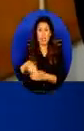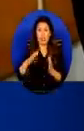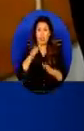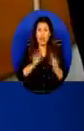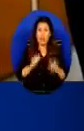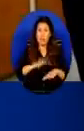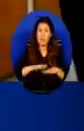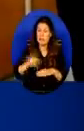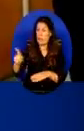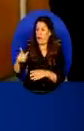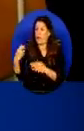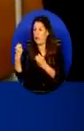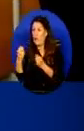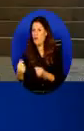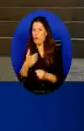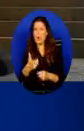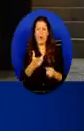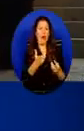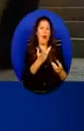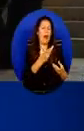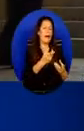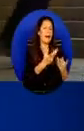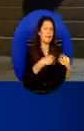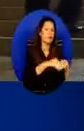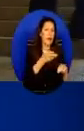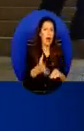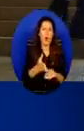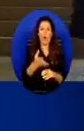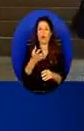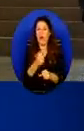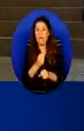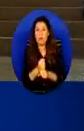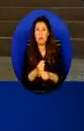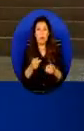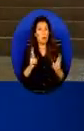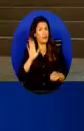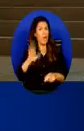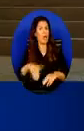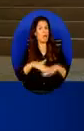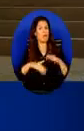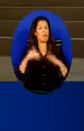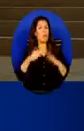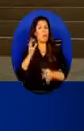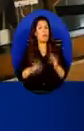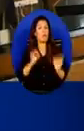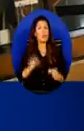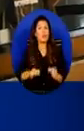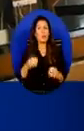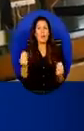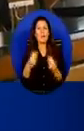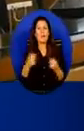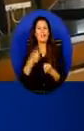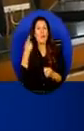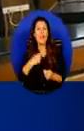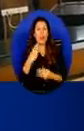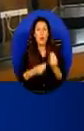לעבודה, לכלכלה ועוד, מדוע שלא תקים גם בית דין לעבירות מין? הרי מדובר בעבירה שכמעט כל אישה שלישית נחשפת אליה.